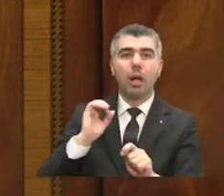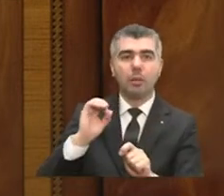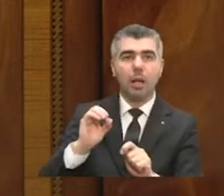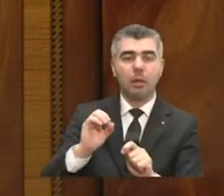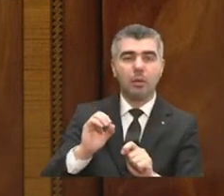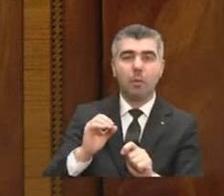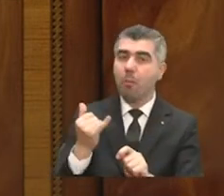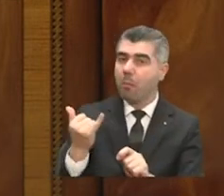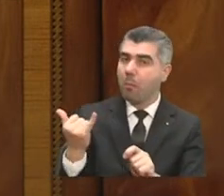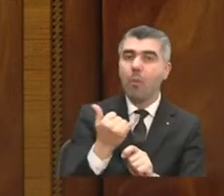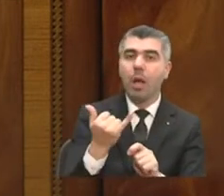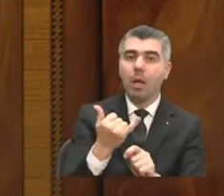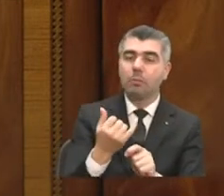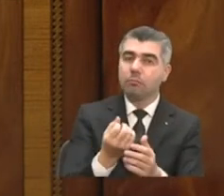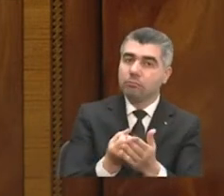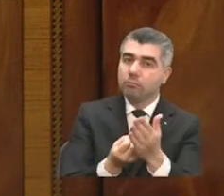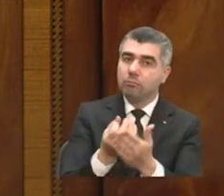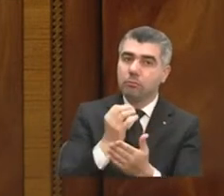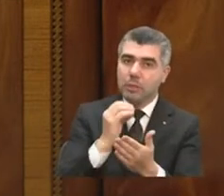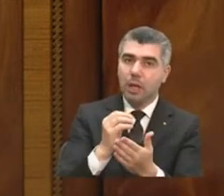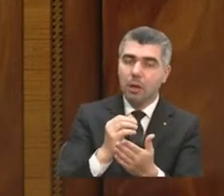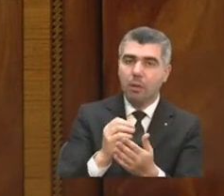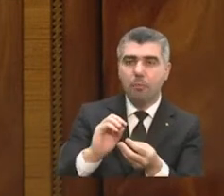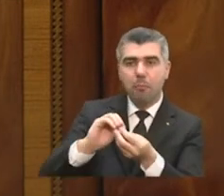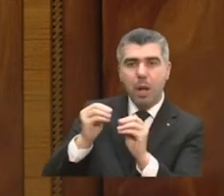contre le système judiciaire